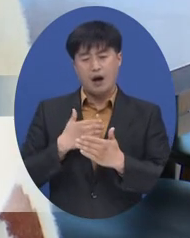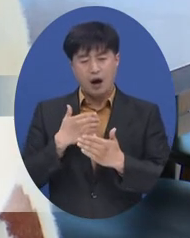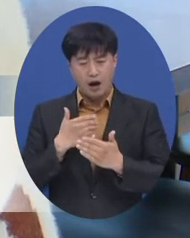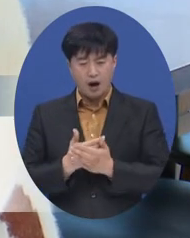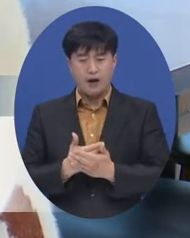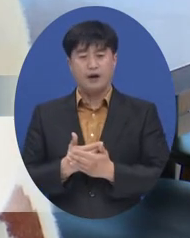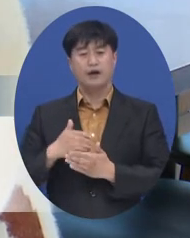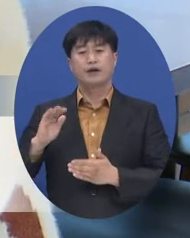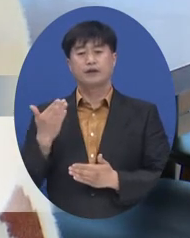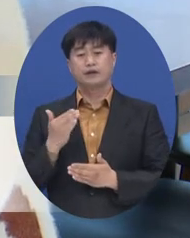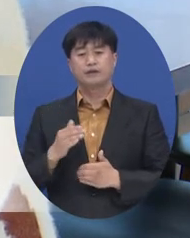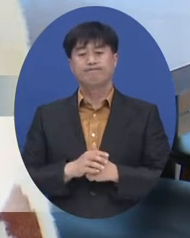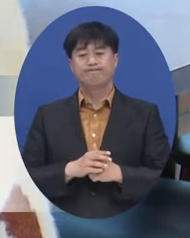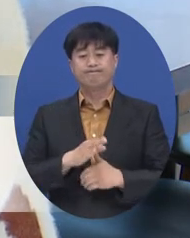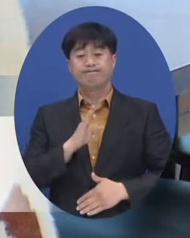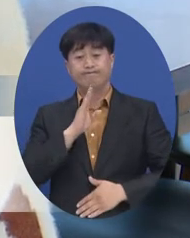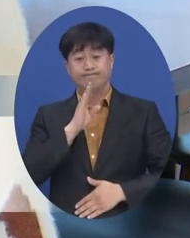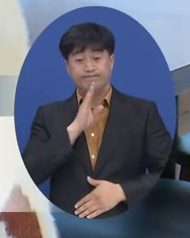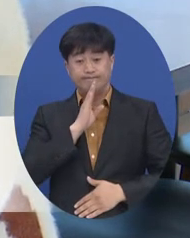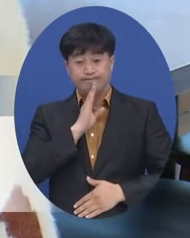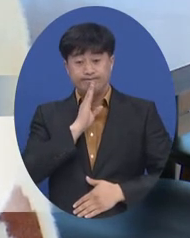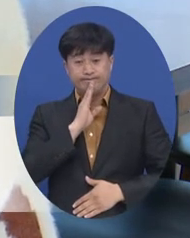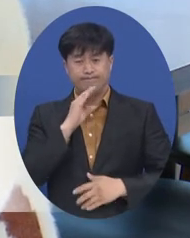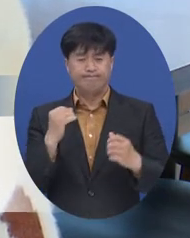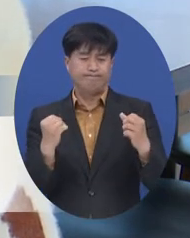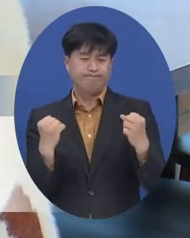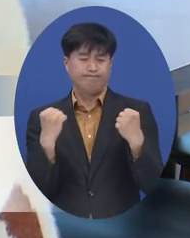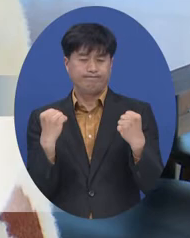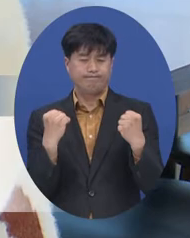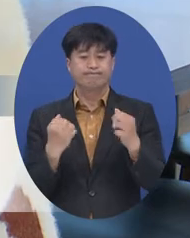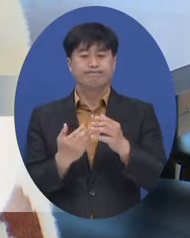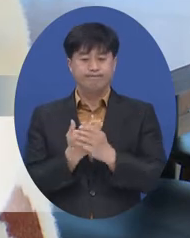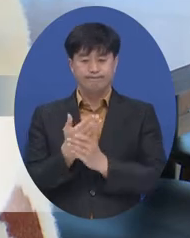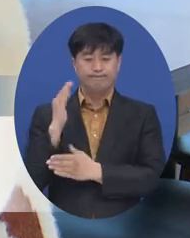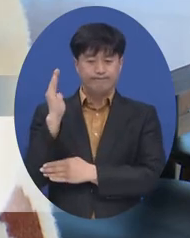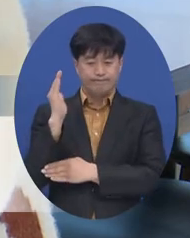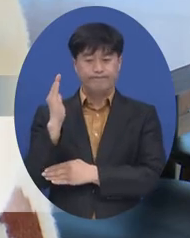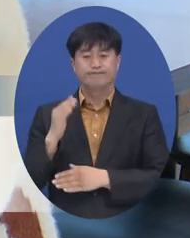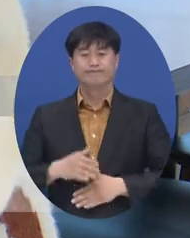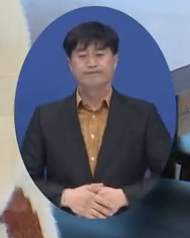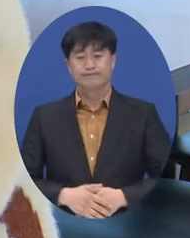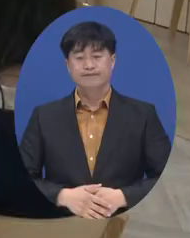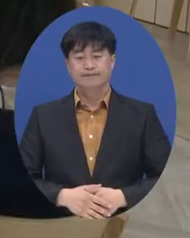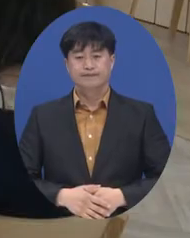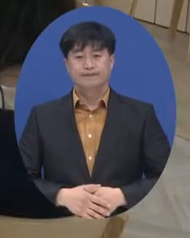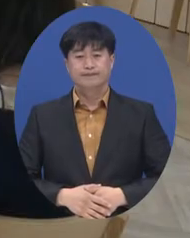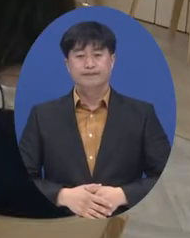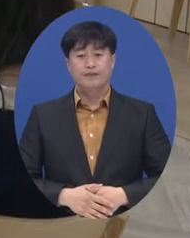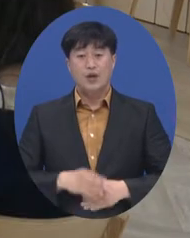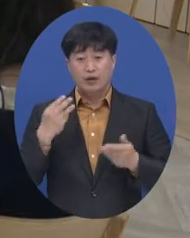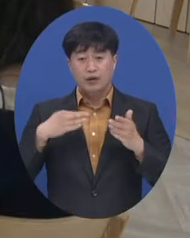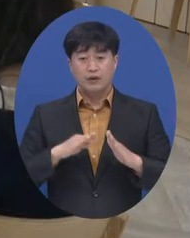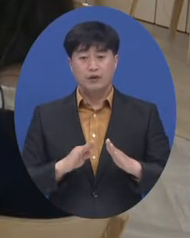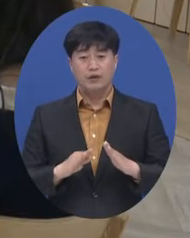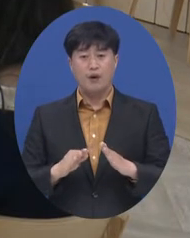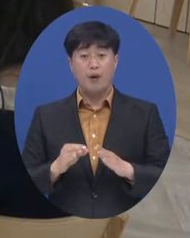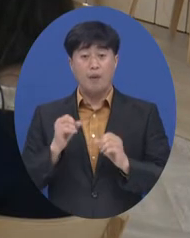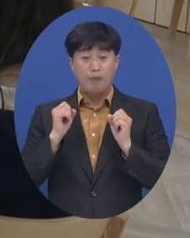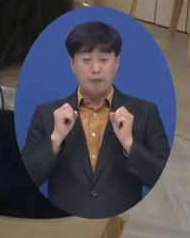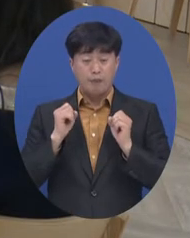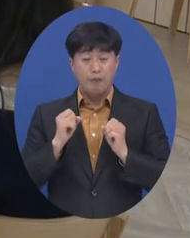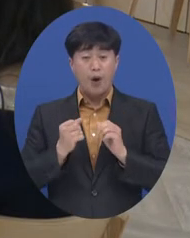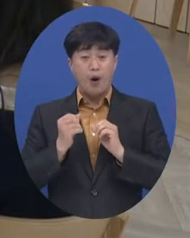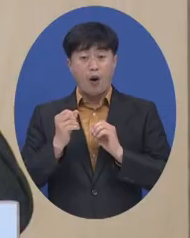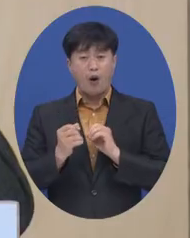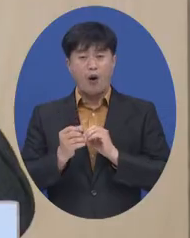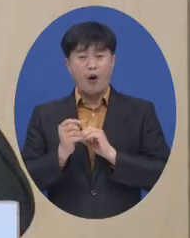저희 가슴에 확 닿았다고요. 정말 정말 힘 있는 그런 강의였습니다. 경기도는 먼저 온